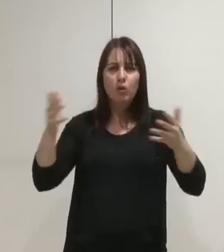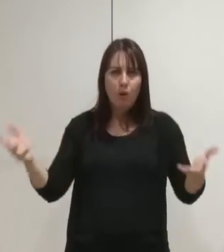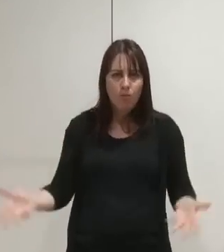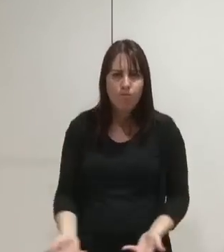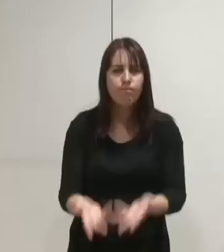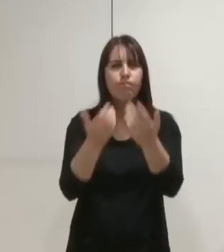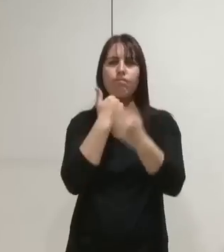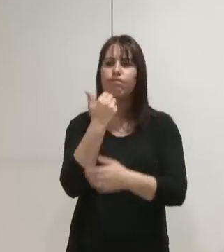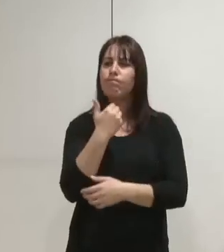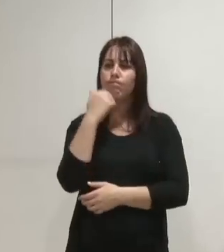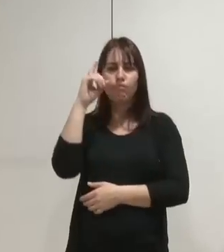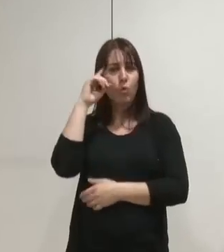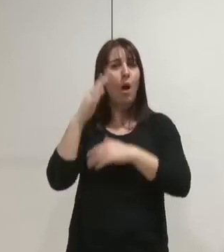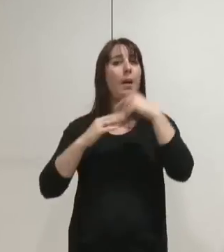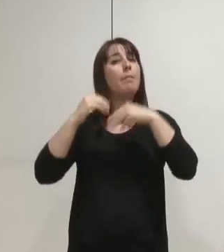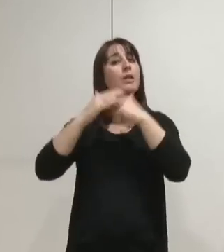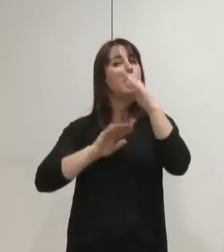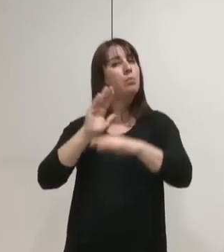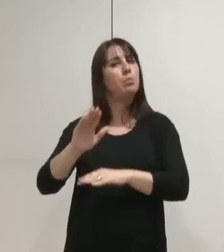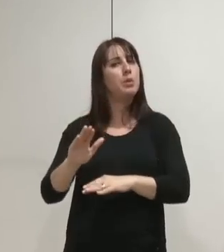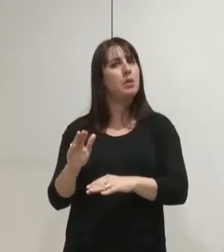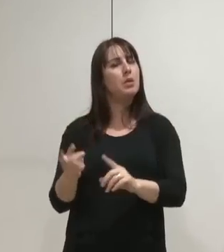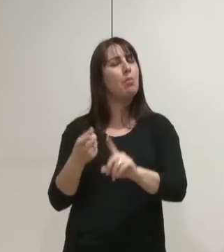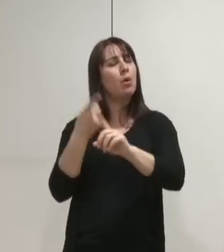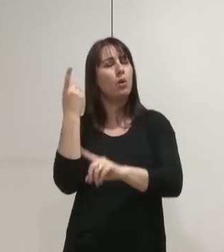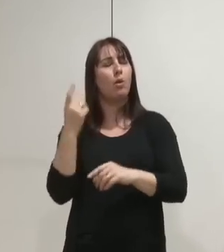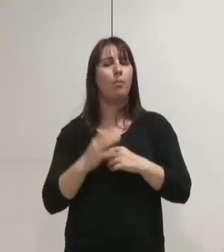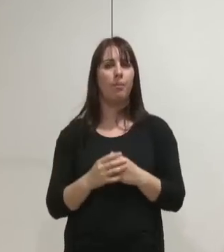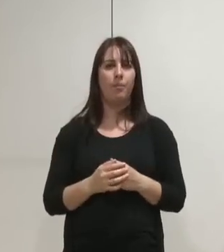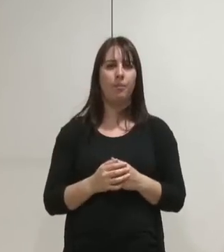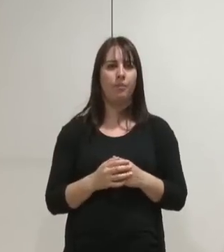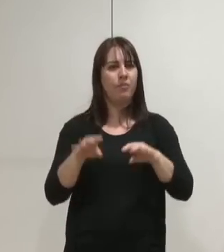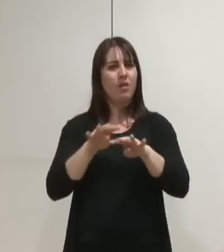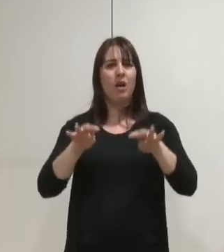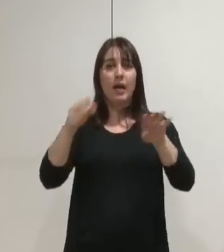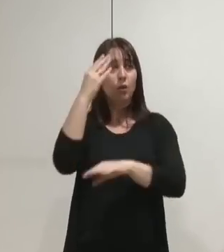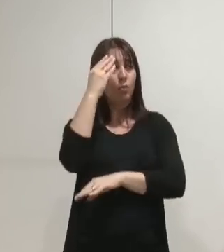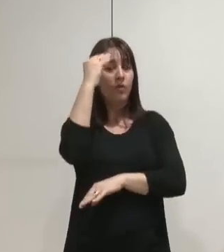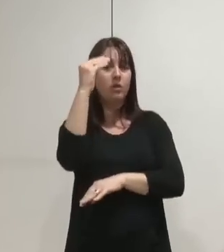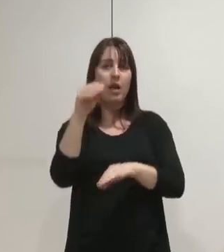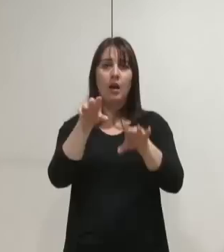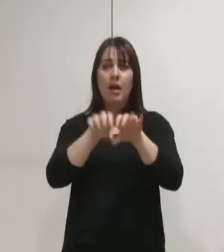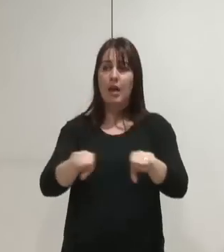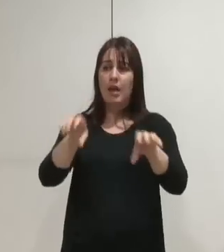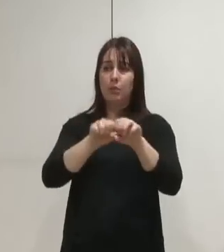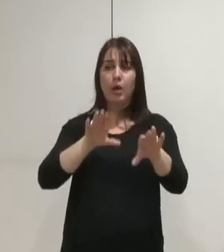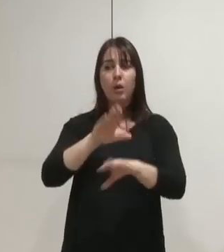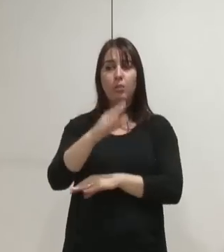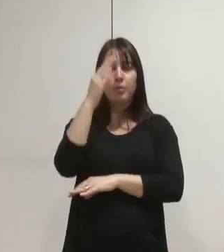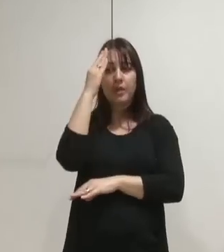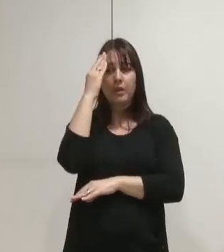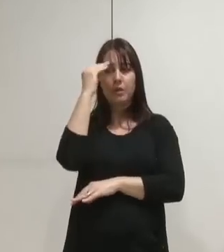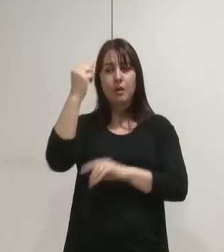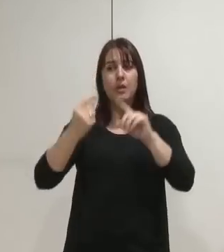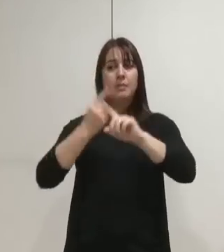importante pour ce type d'activité de métier ça ne permet pas de bénéficier du réseau professionnel d'un exploitant spécialisé